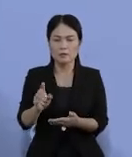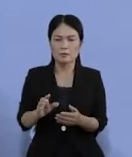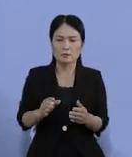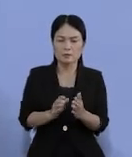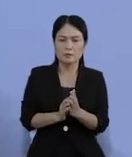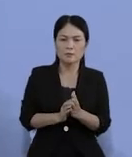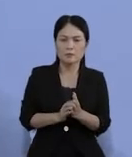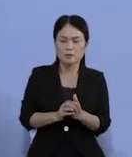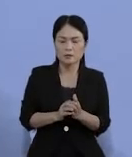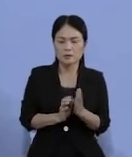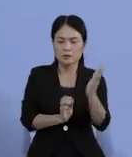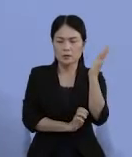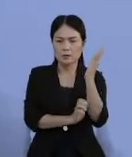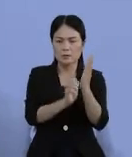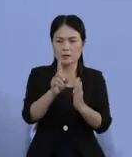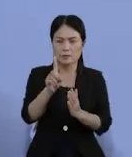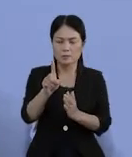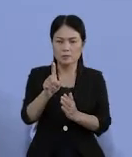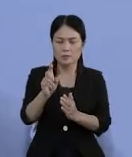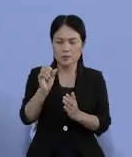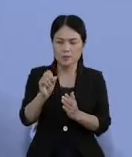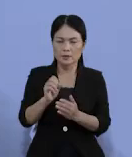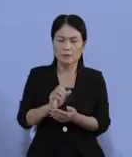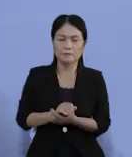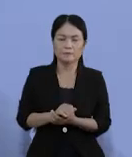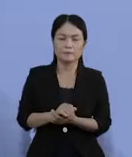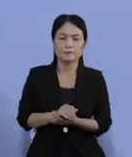chấm nó mũi lịt